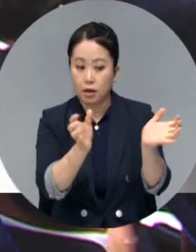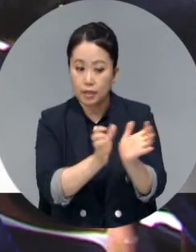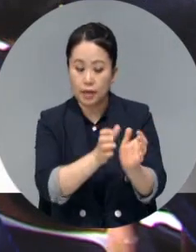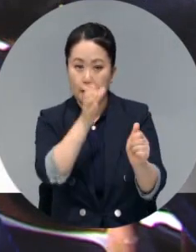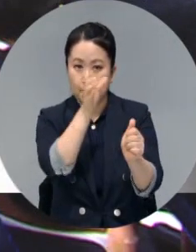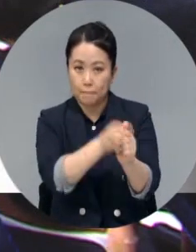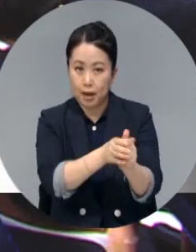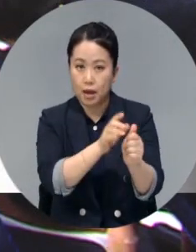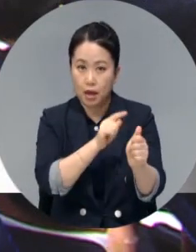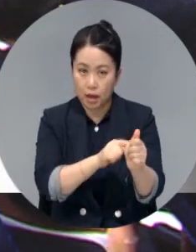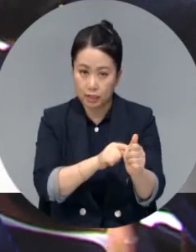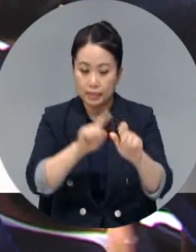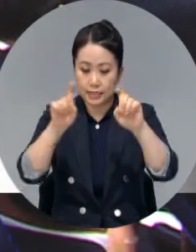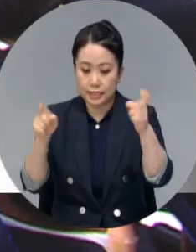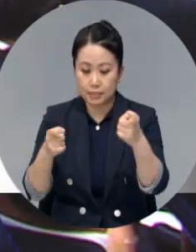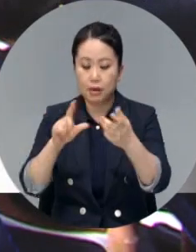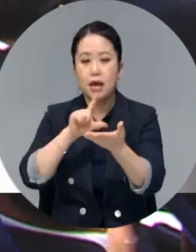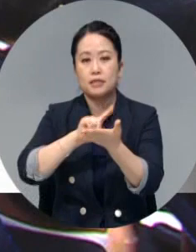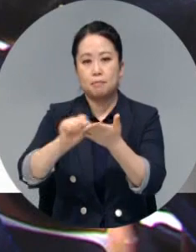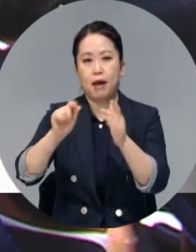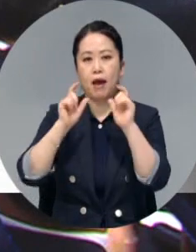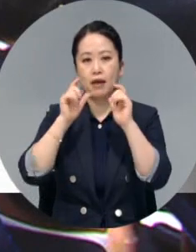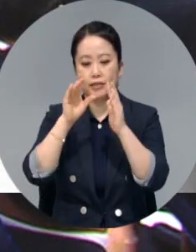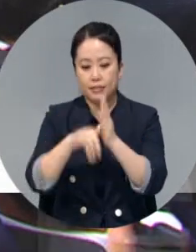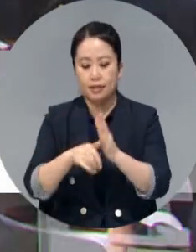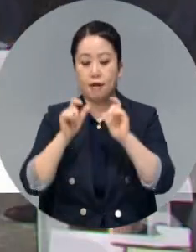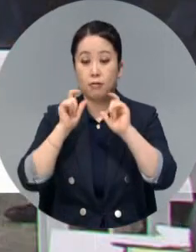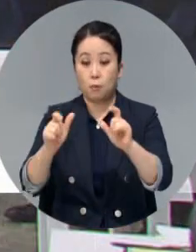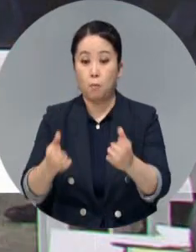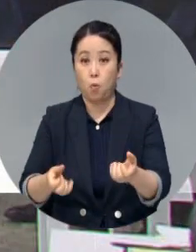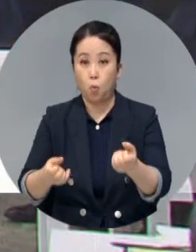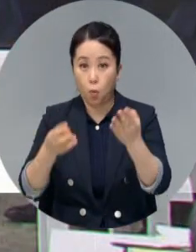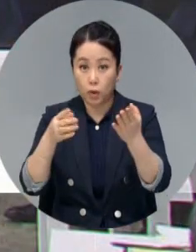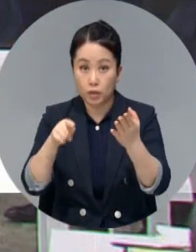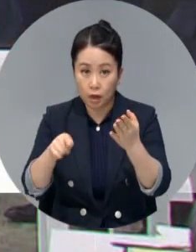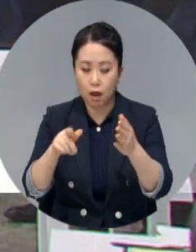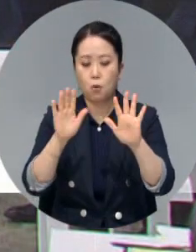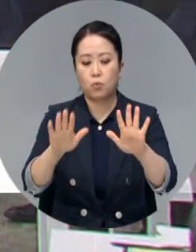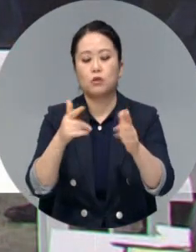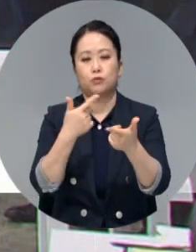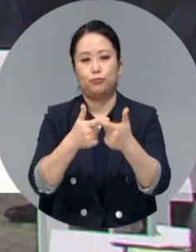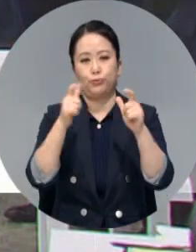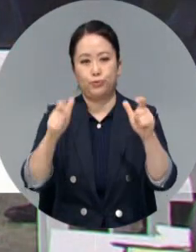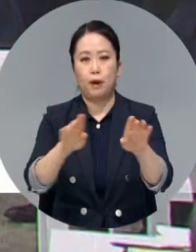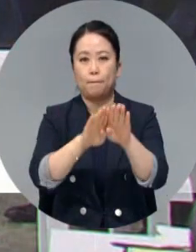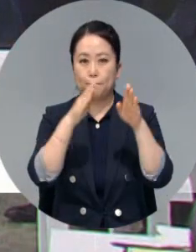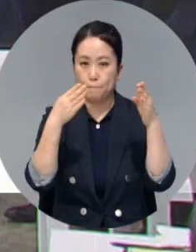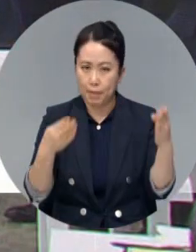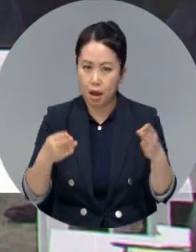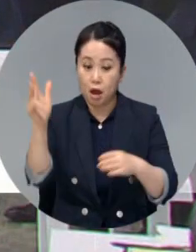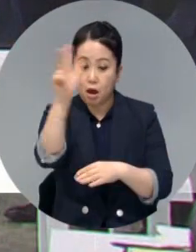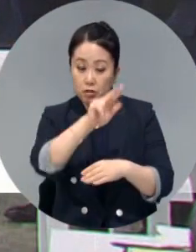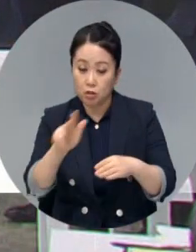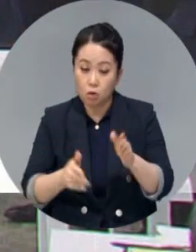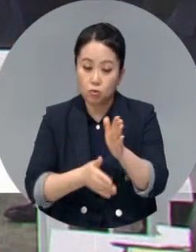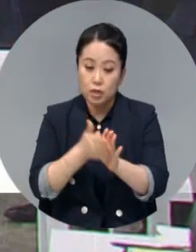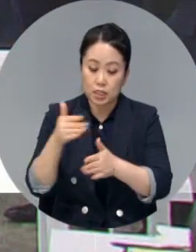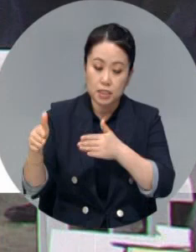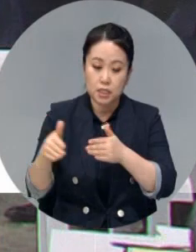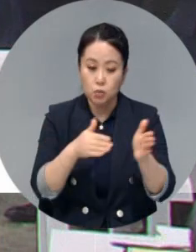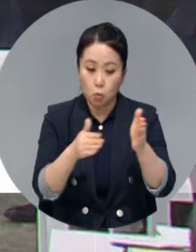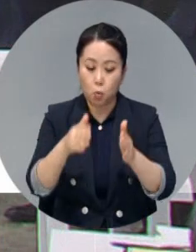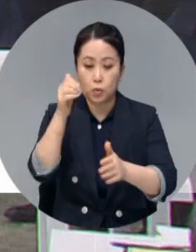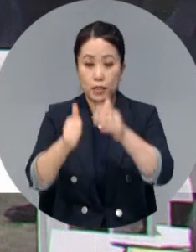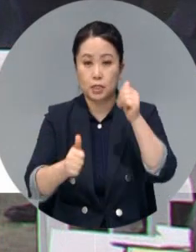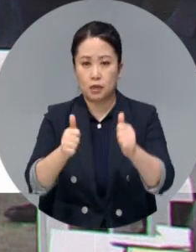선포식이 오늘 부산에서 열렸습니다. 전국의 시도지사들이 함께 모인 자리에서 대통령이 지방시대를